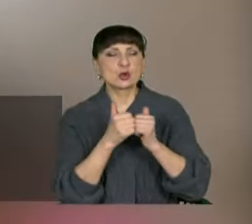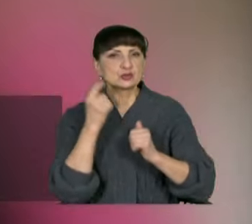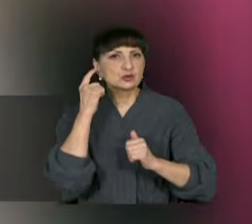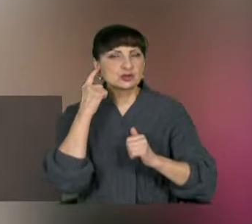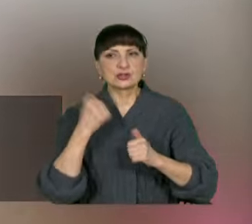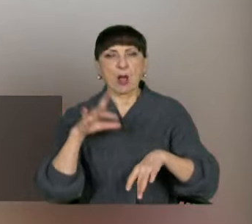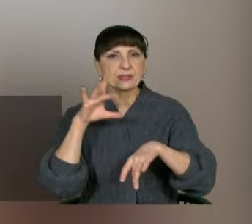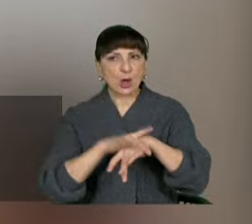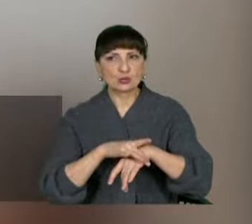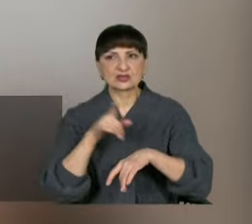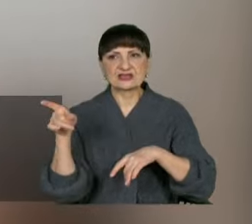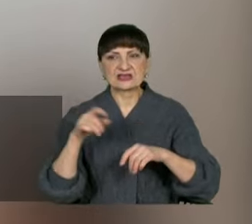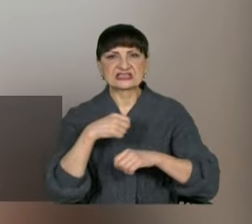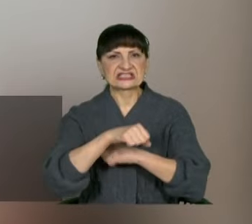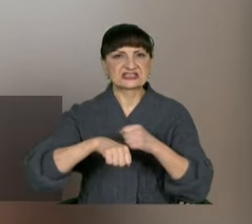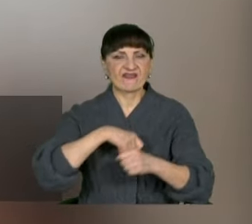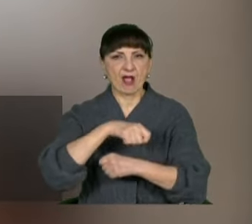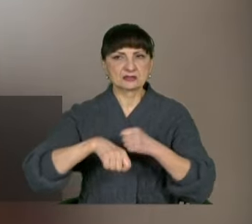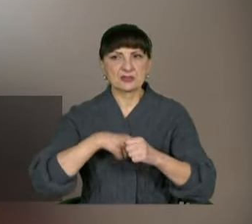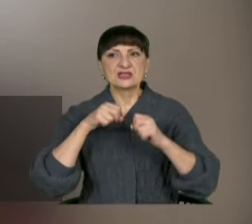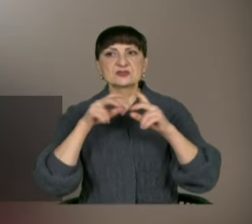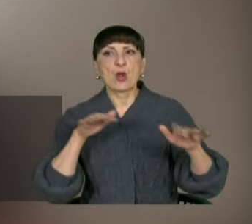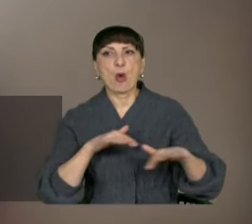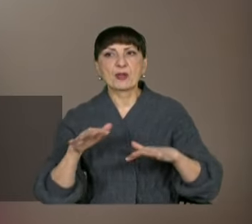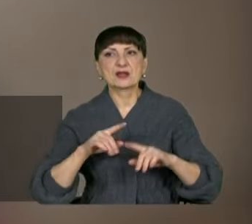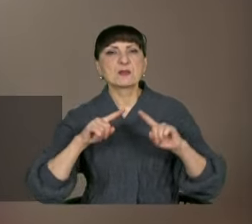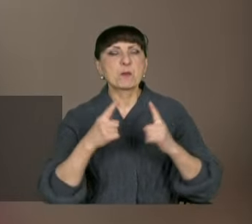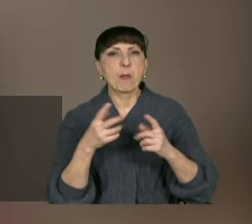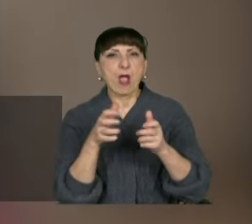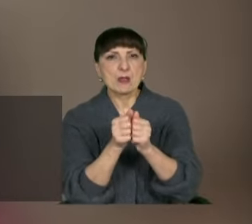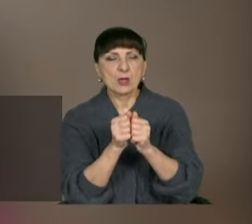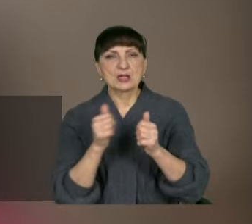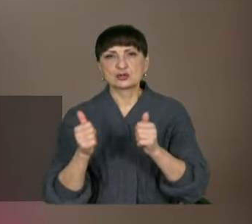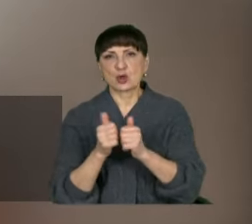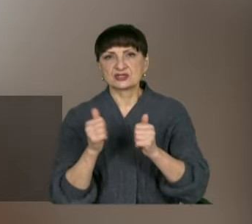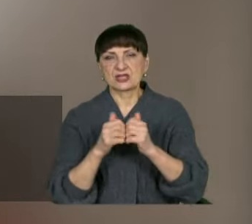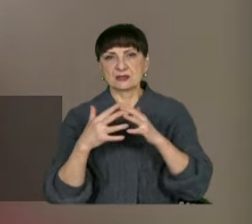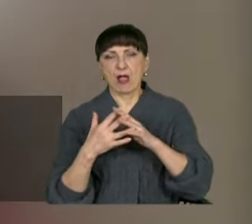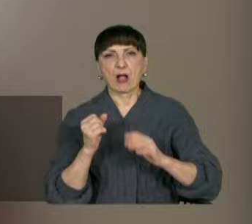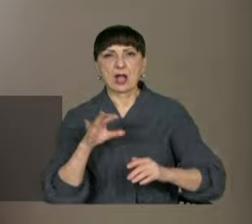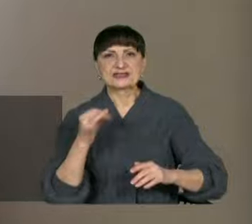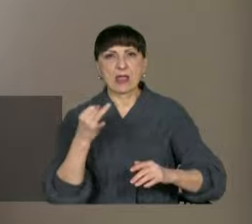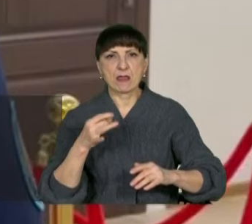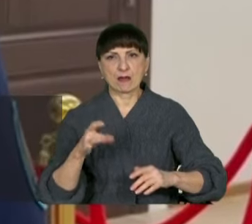которые и обнаружили их связанными. Спецоперацию по поимке изверга провели в соседнем Карасайском районе.